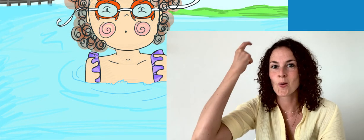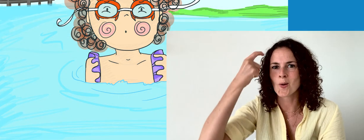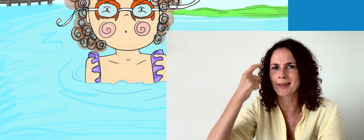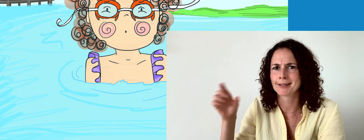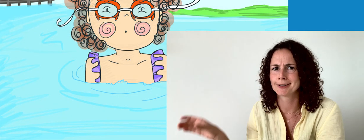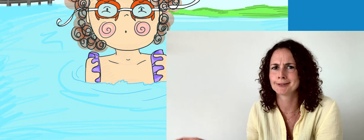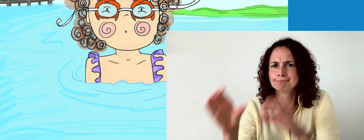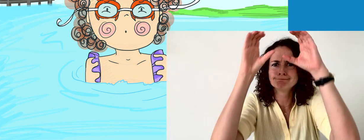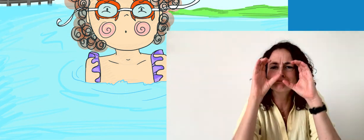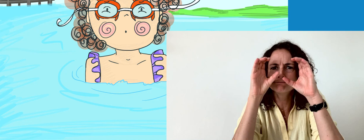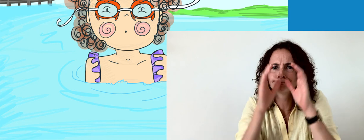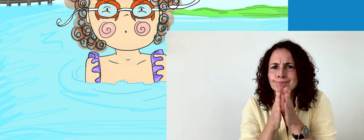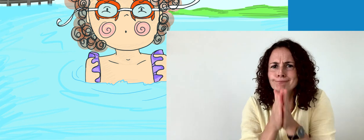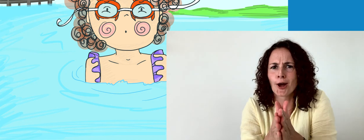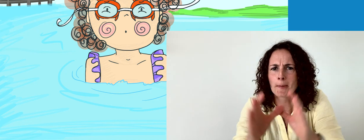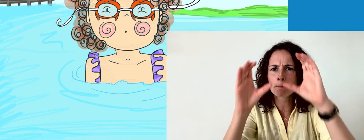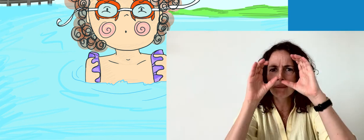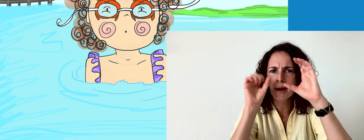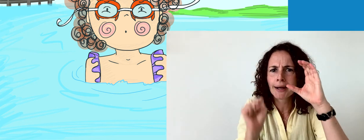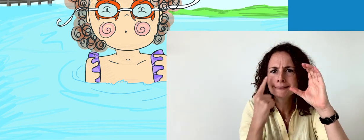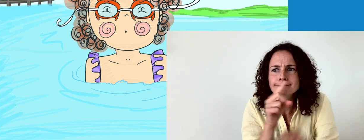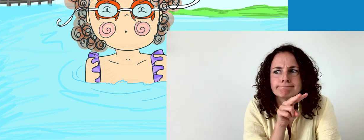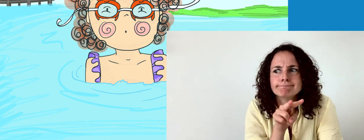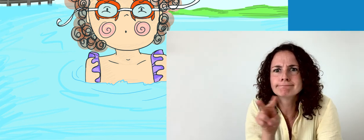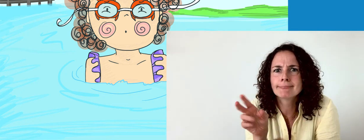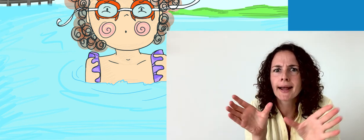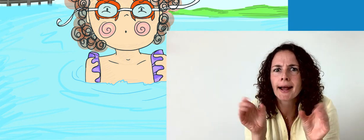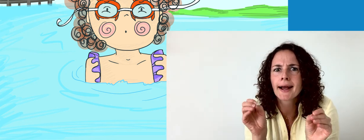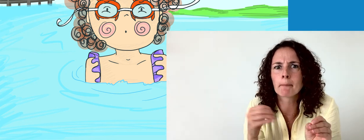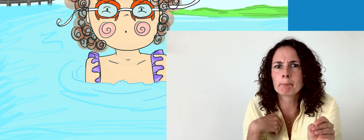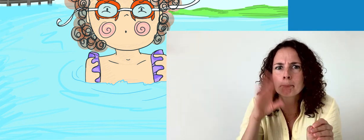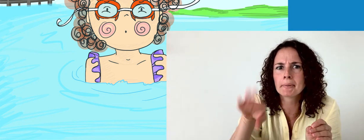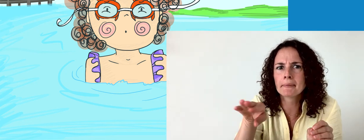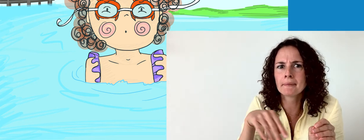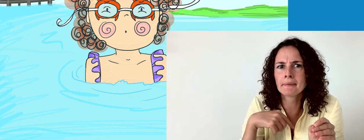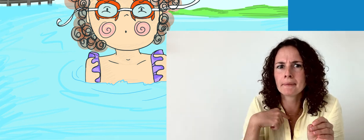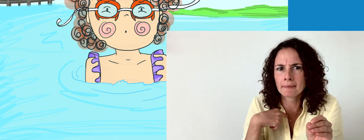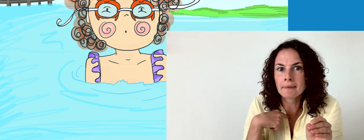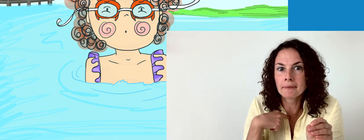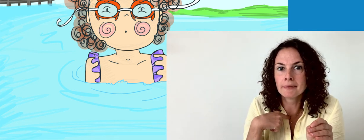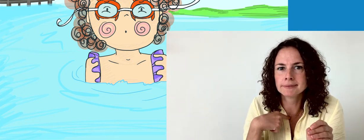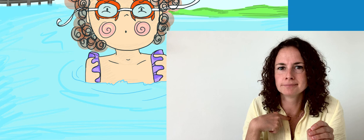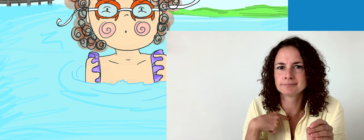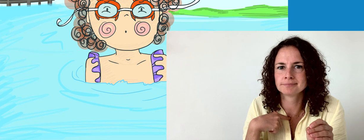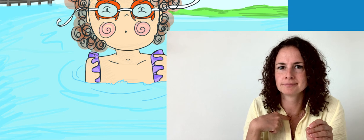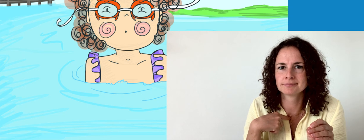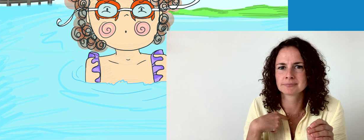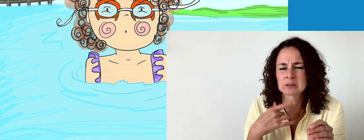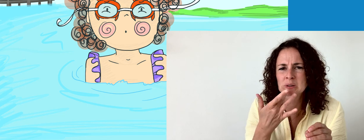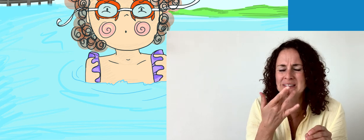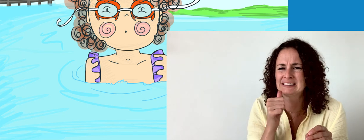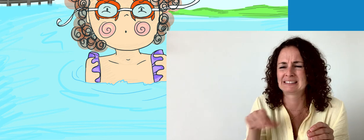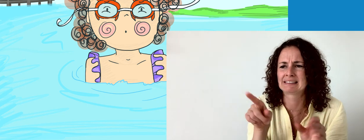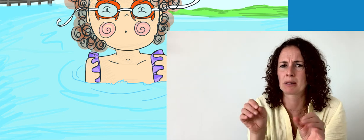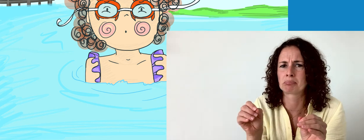Mama Met mijn duikbreil Kan ik de krabben goed zien Zegt Ode Maar ik wil echt niet